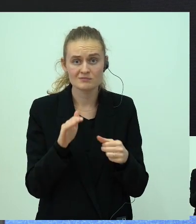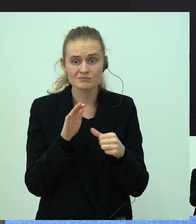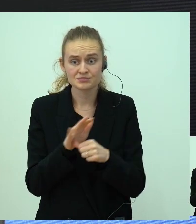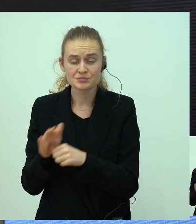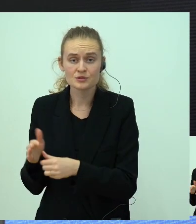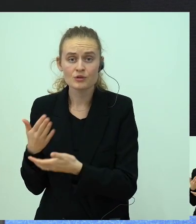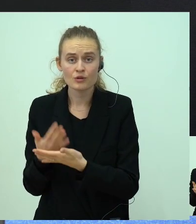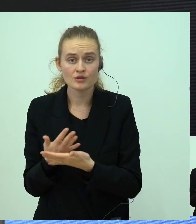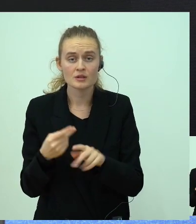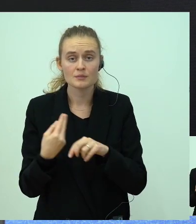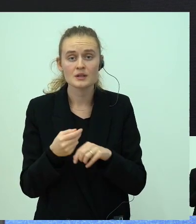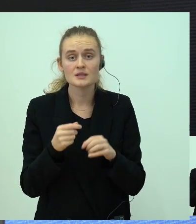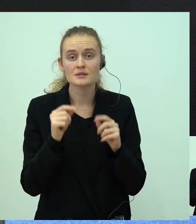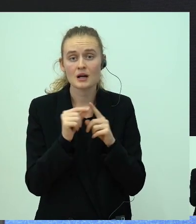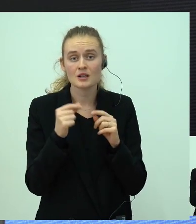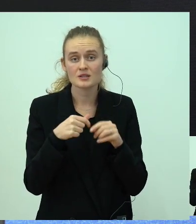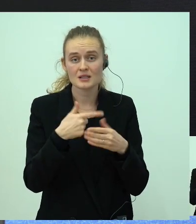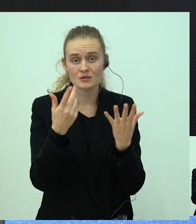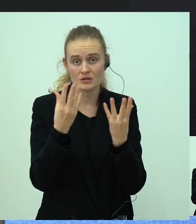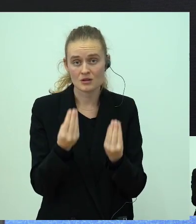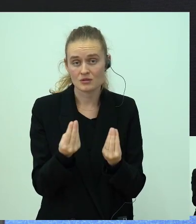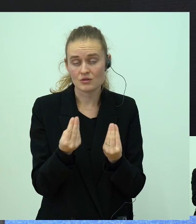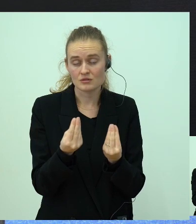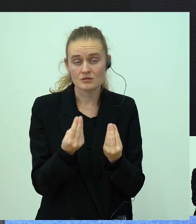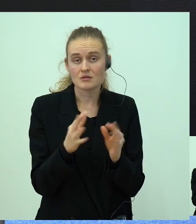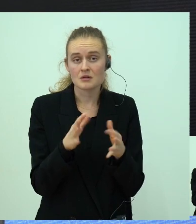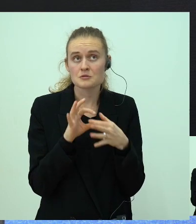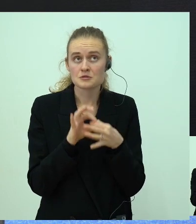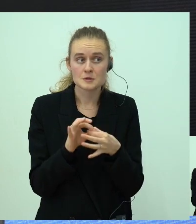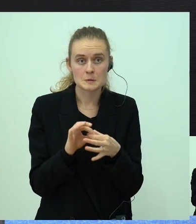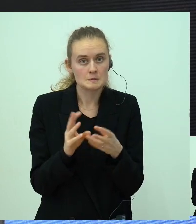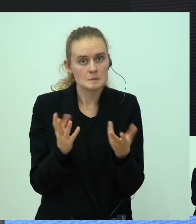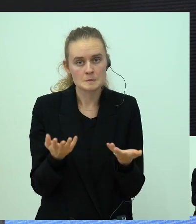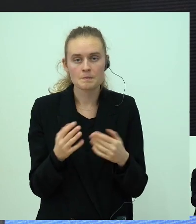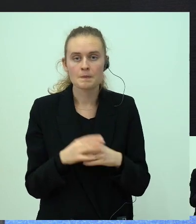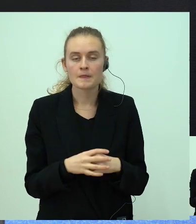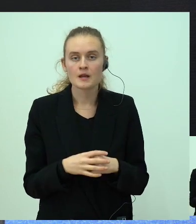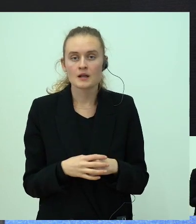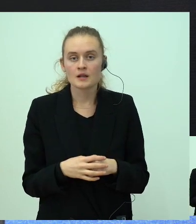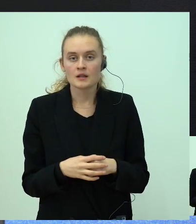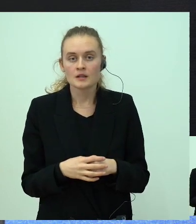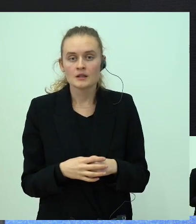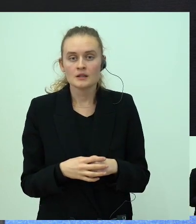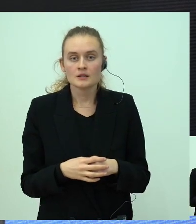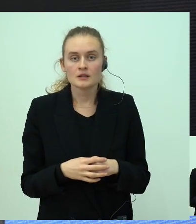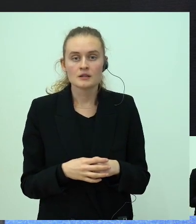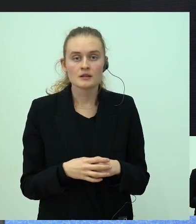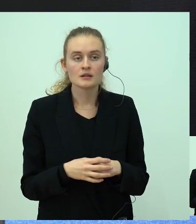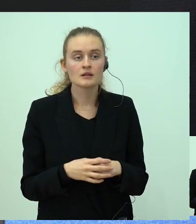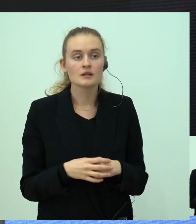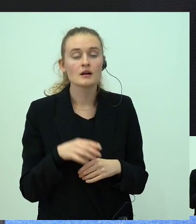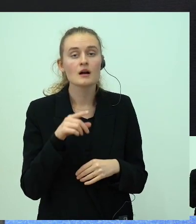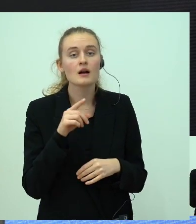spalio 7-osios įvykiais? Į šį klausimą galėčiau atsakyti taip. Dauguma tų, kurie palaiko Palestiną